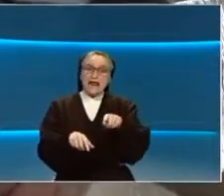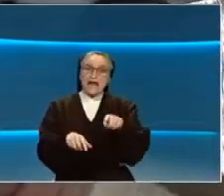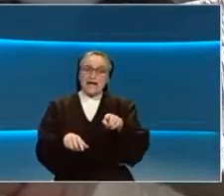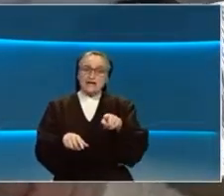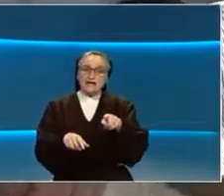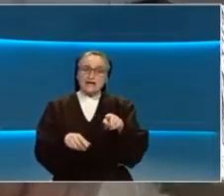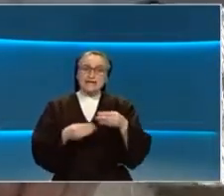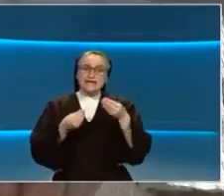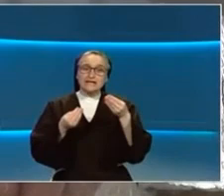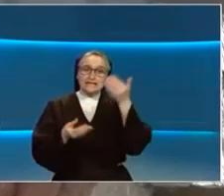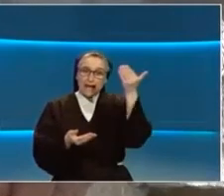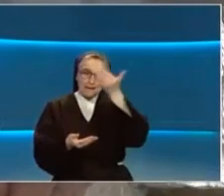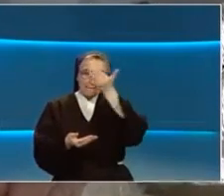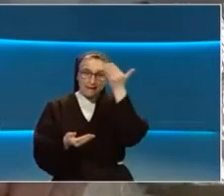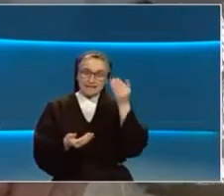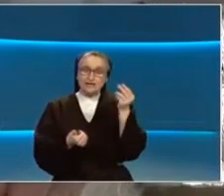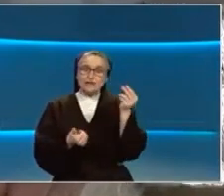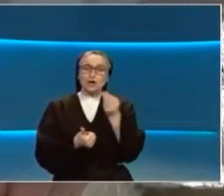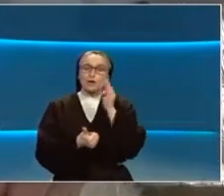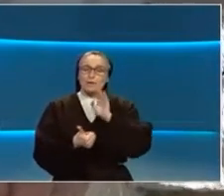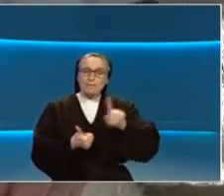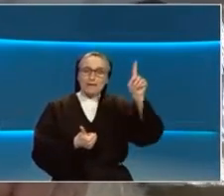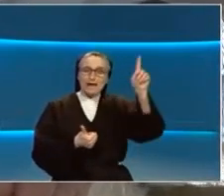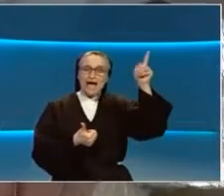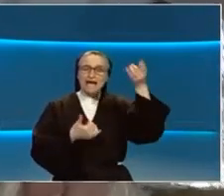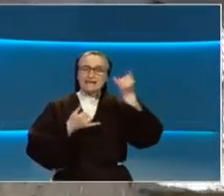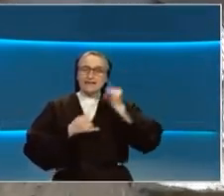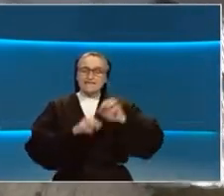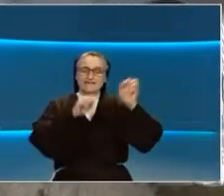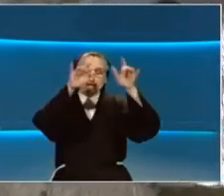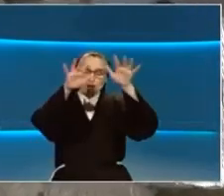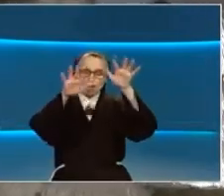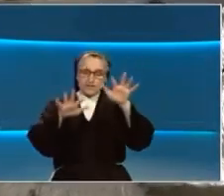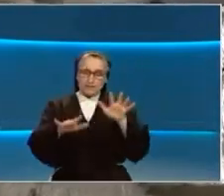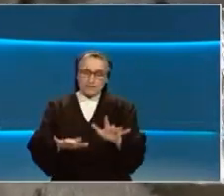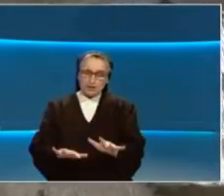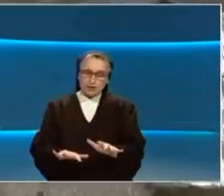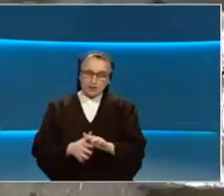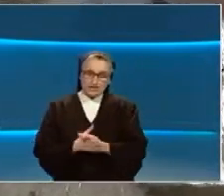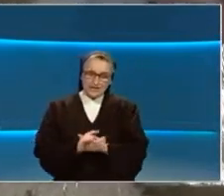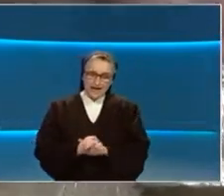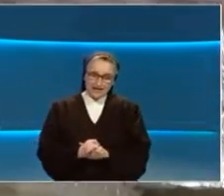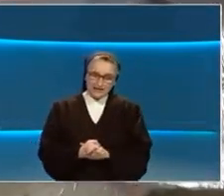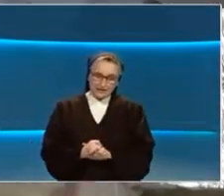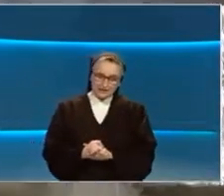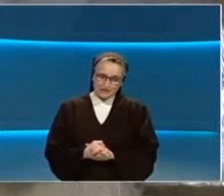Alessio, io ti battezzo nel nome del Padre, del Figlio e dello Spirito Santo.